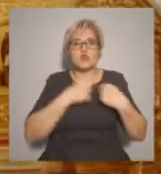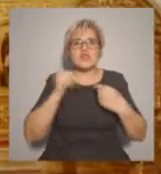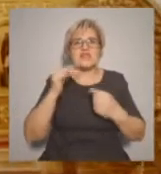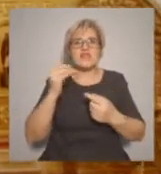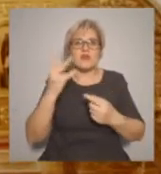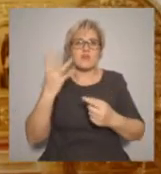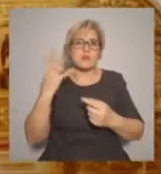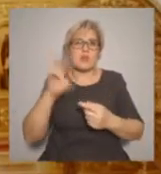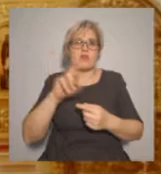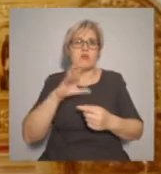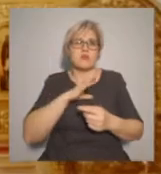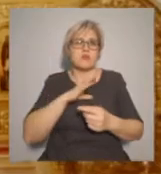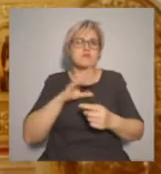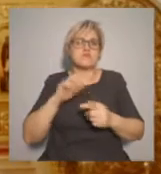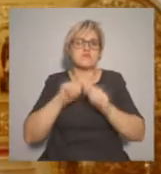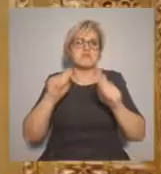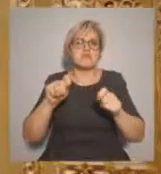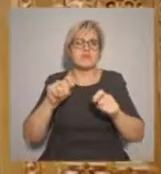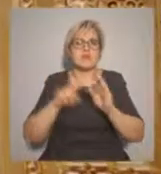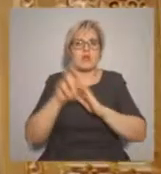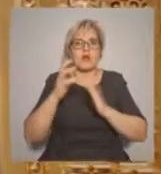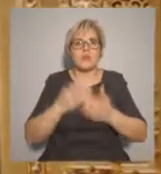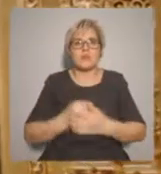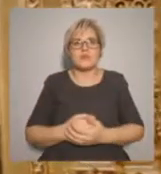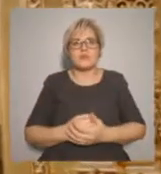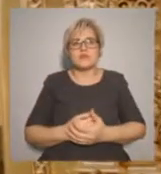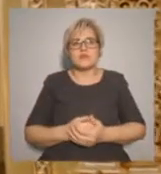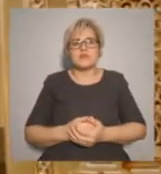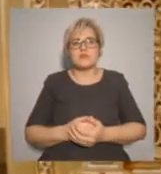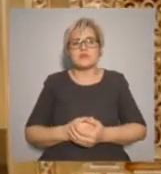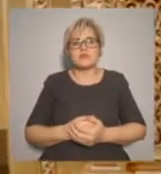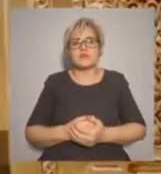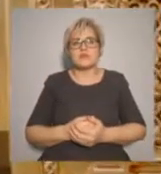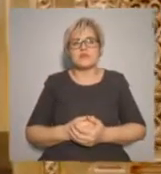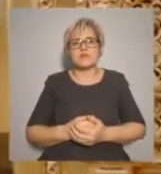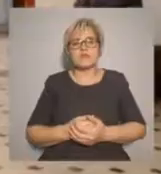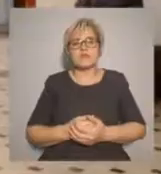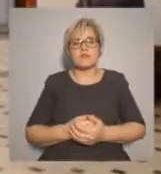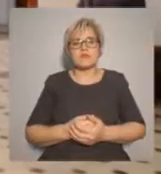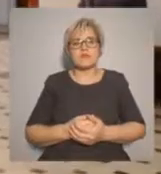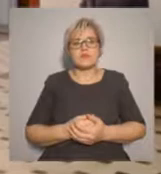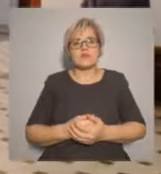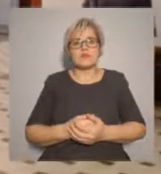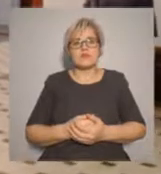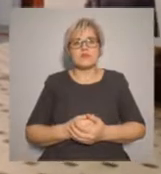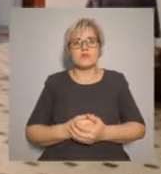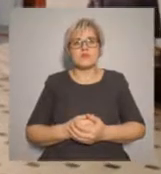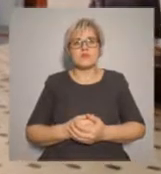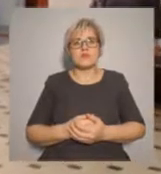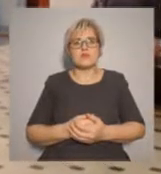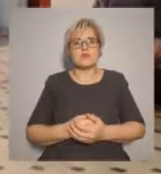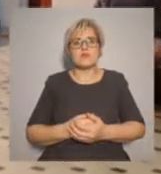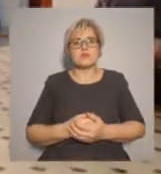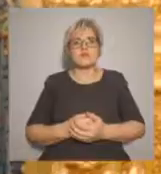И в день святой мученицы Татьяны, 25 января, был отслужен первый молебен. Сейчас все строительные и монтажные работы полностью